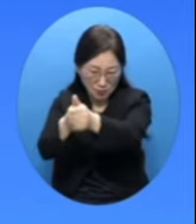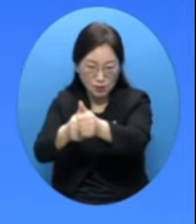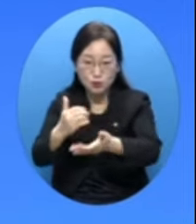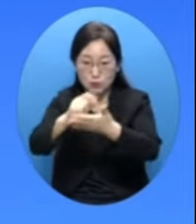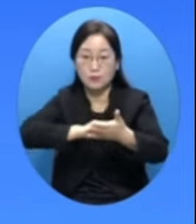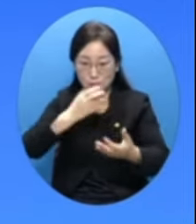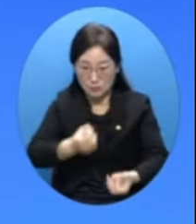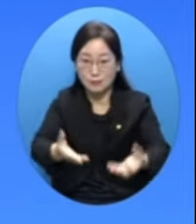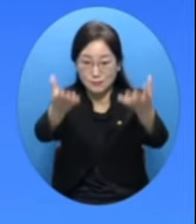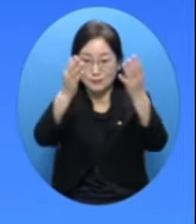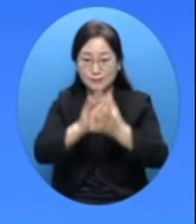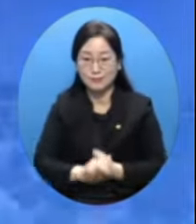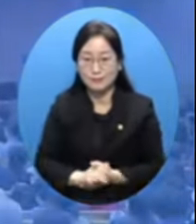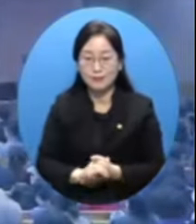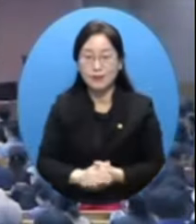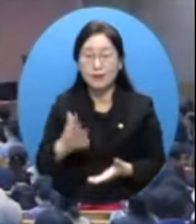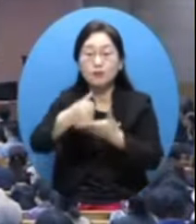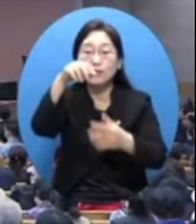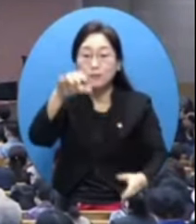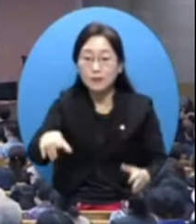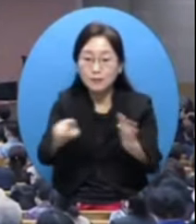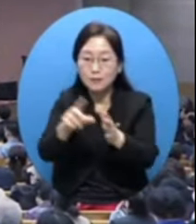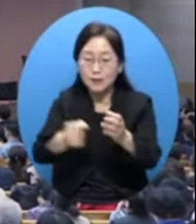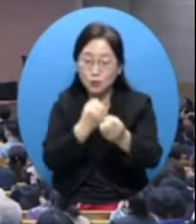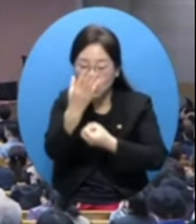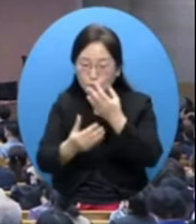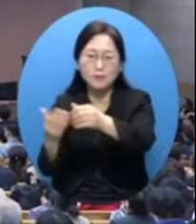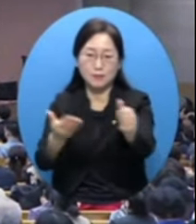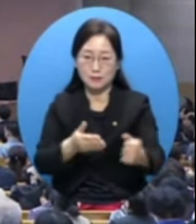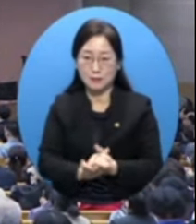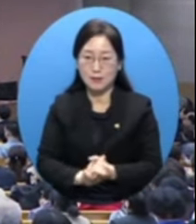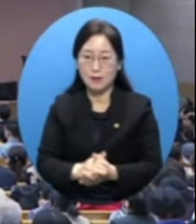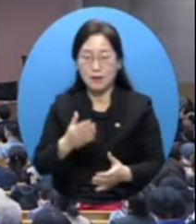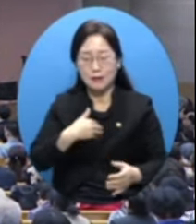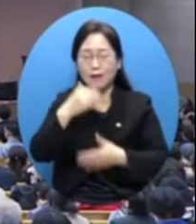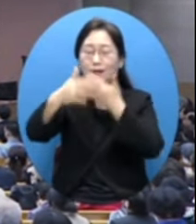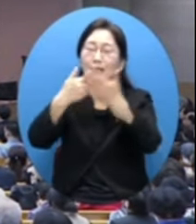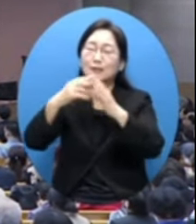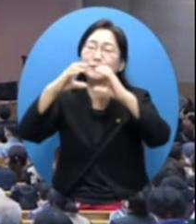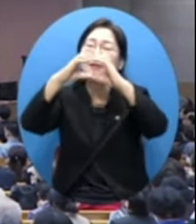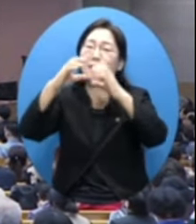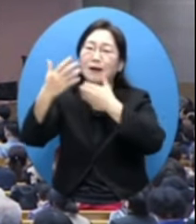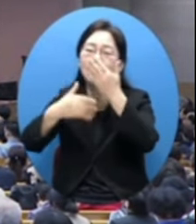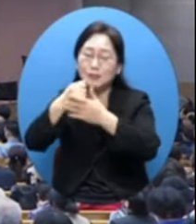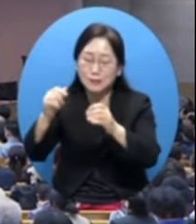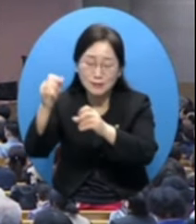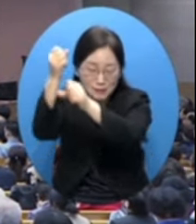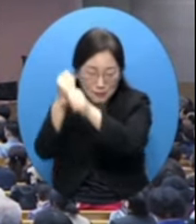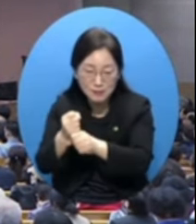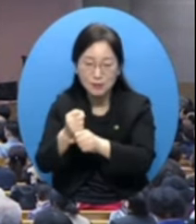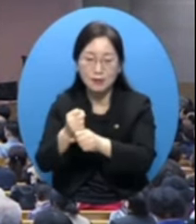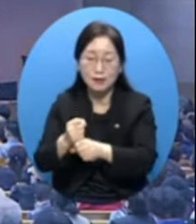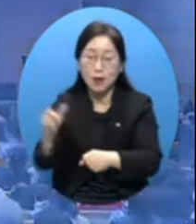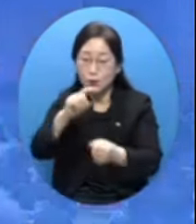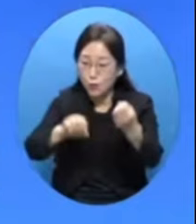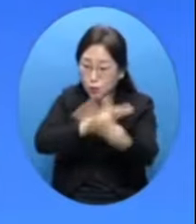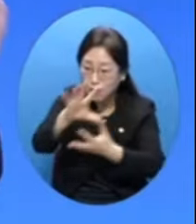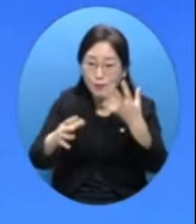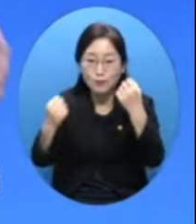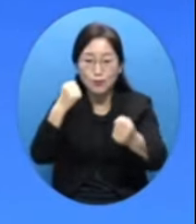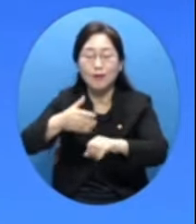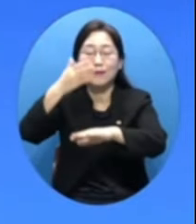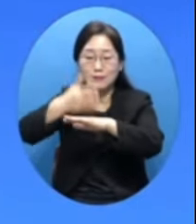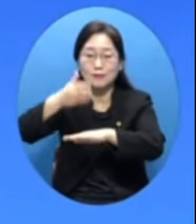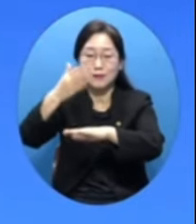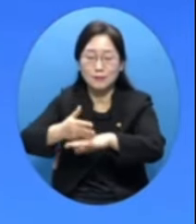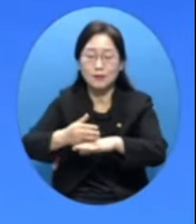이름으로 축원합니다. 늘 주 앞에 믿음으로 고백하시기 바랍니다. 내가 하나님을 사랑합니다. 하나님을 의지합니다. 어떤 환난 중에서도